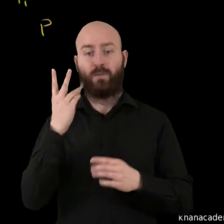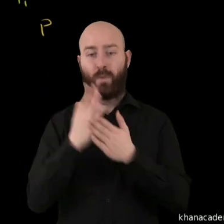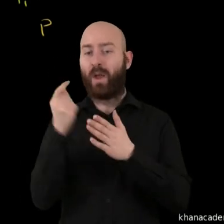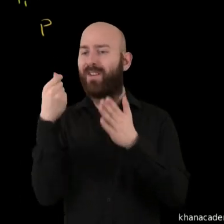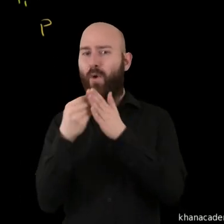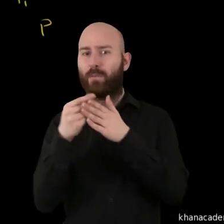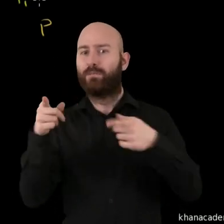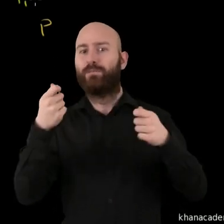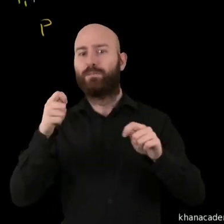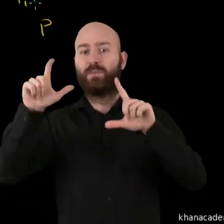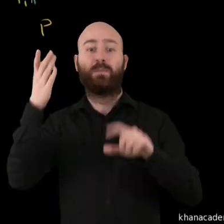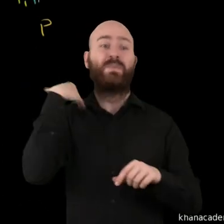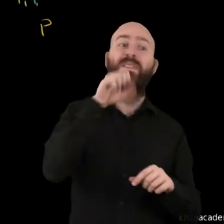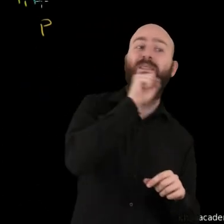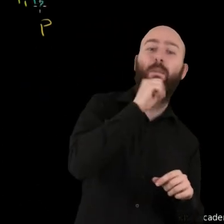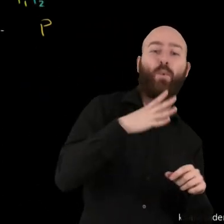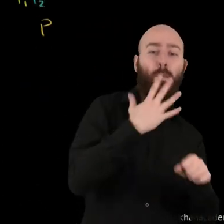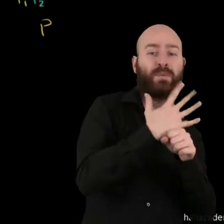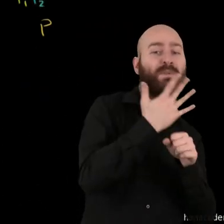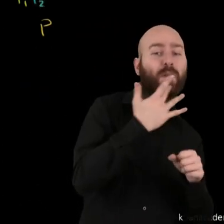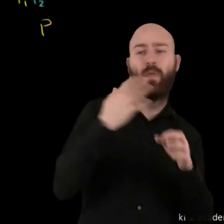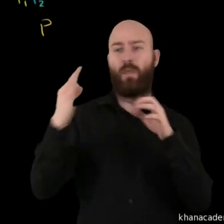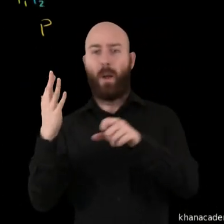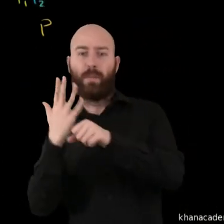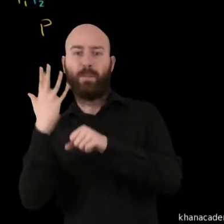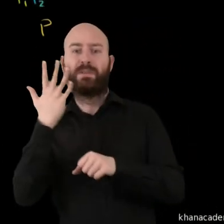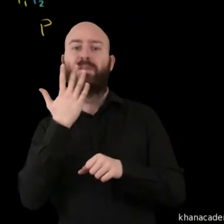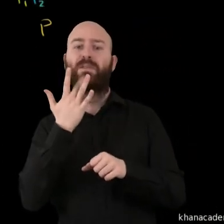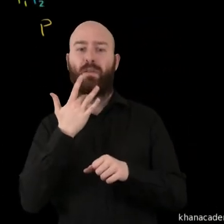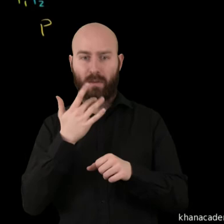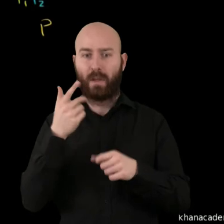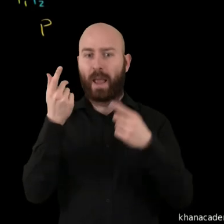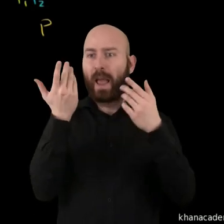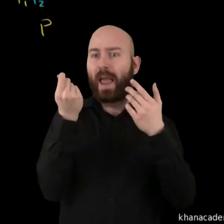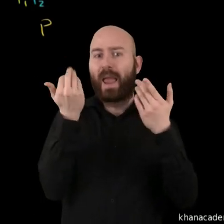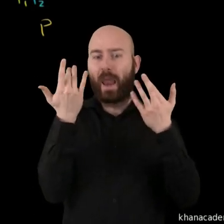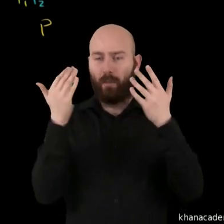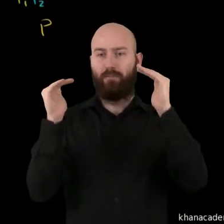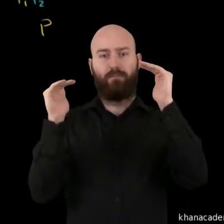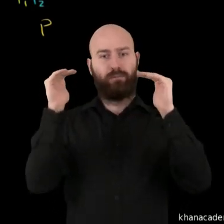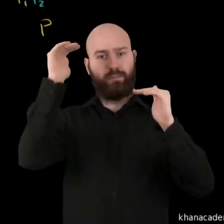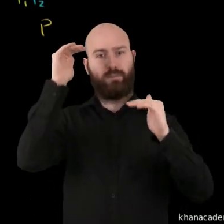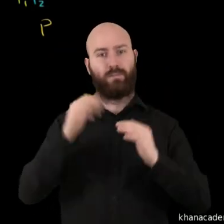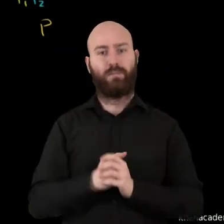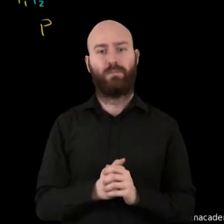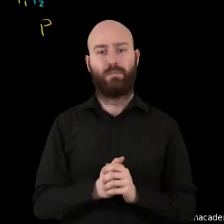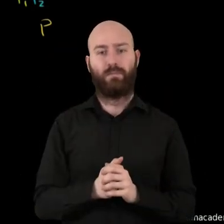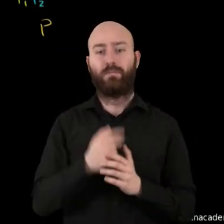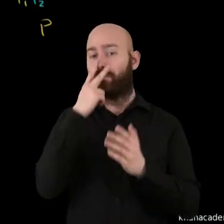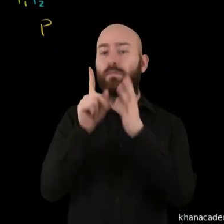to cena z roku drugiego. Wzrasta z 50 do 55 centów. Razy ilość w drugim roku.